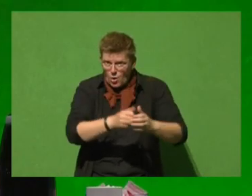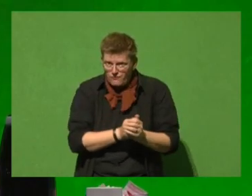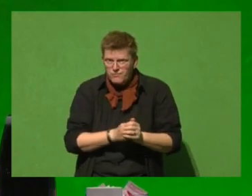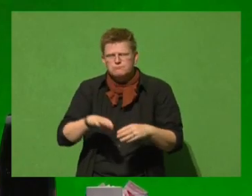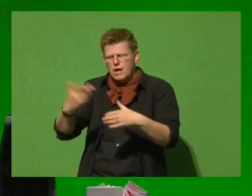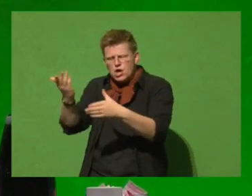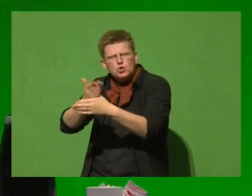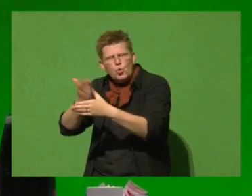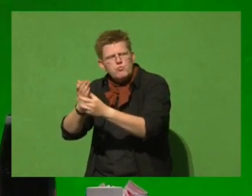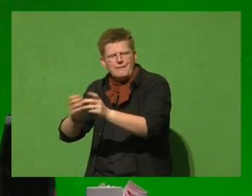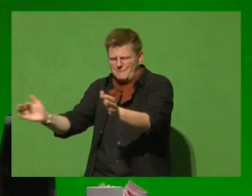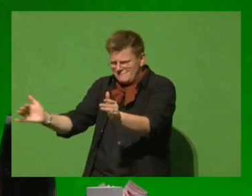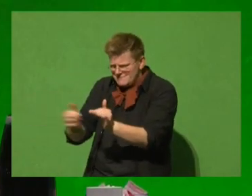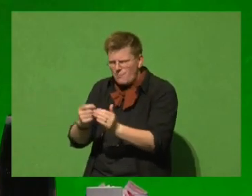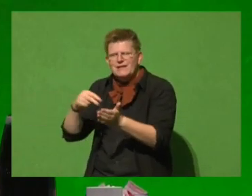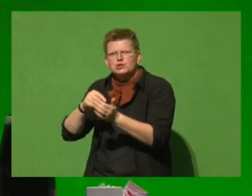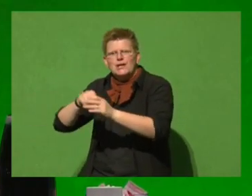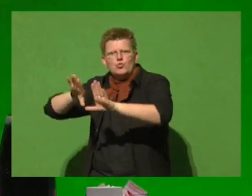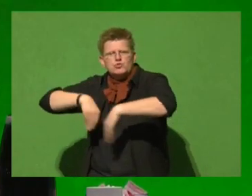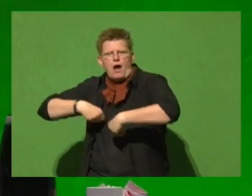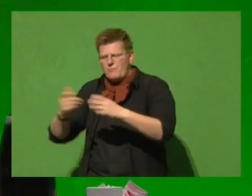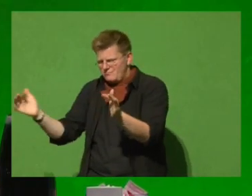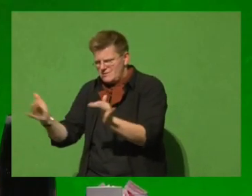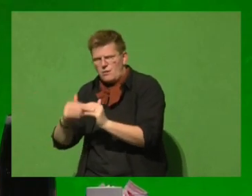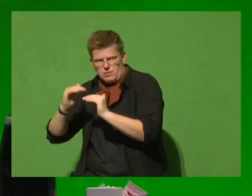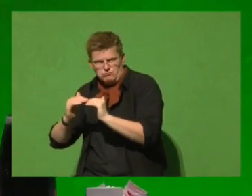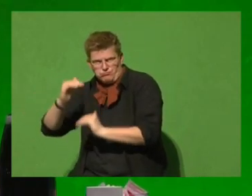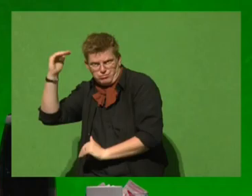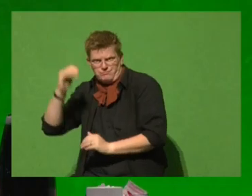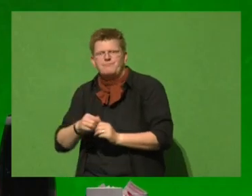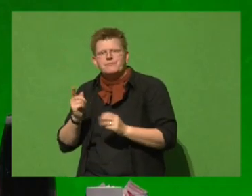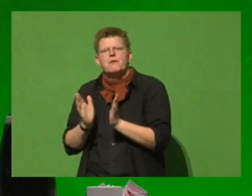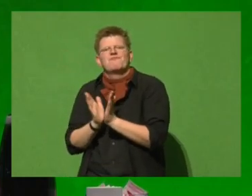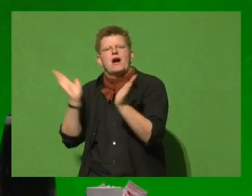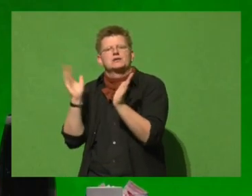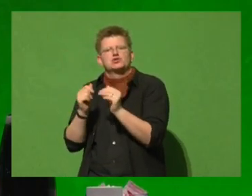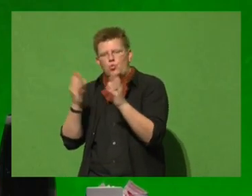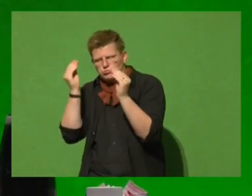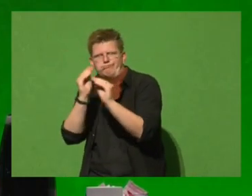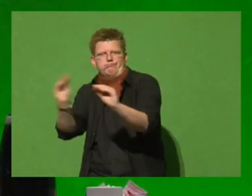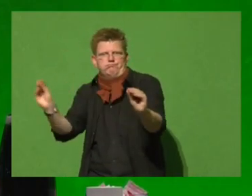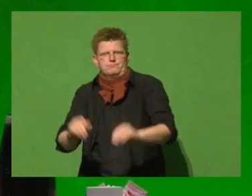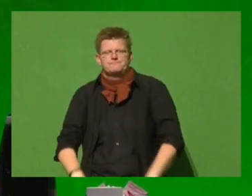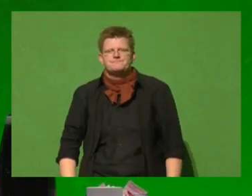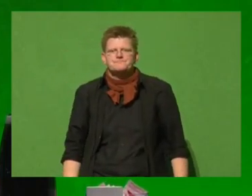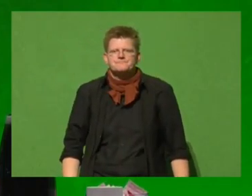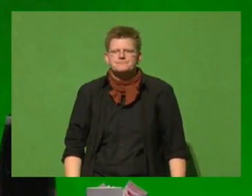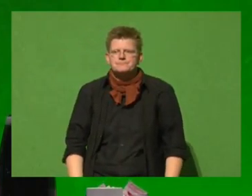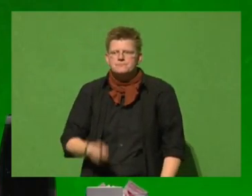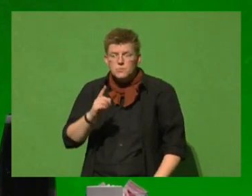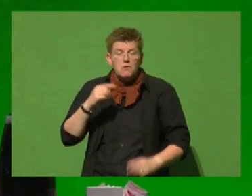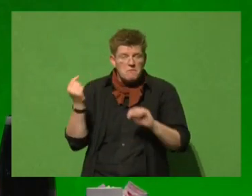und Stellungnahmen zusammengetragen und den Kreis- und Ortsverbänden wie auch Fraktionen zugänglich gemacht. Drittens, je nach Verlauf der